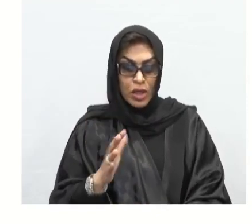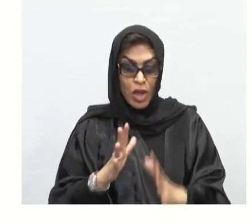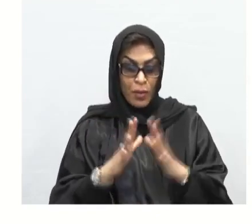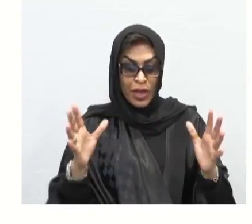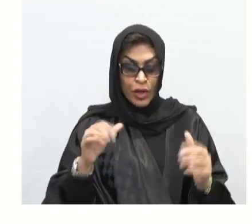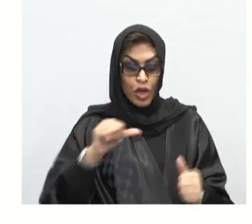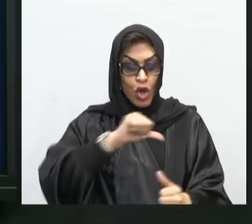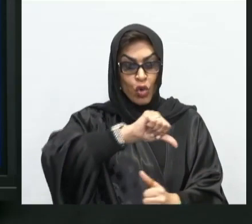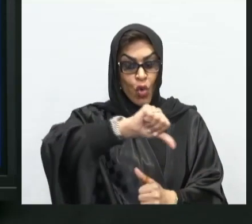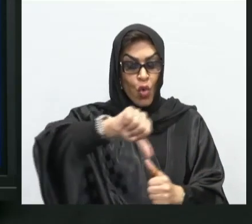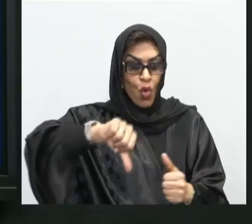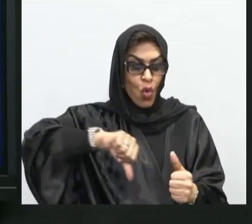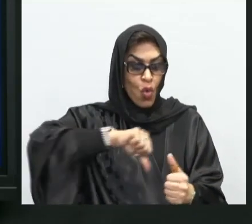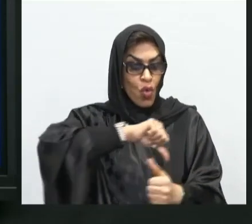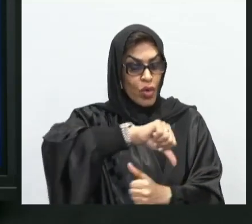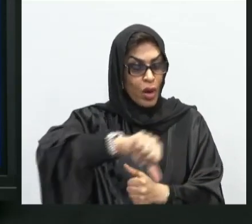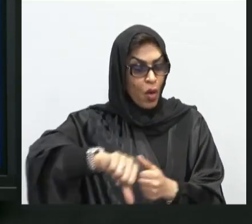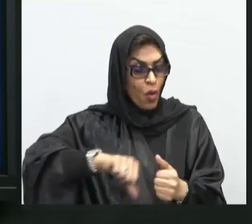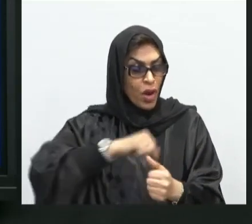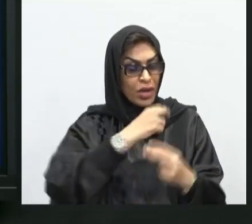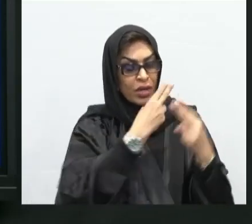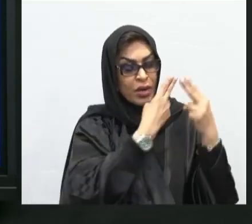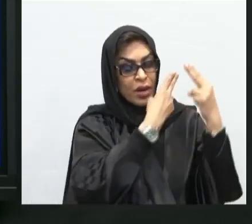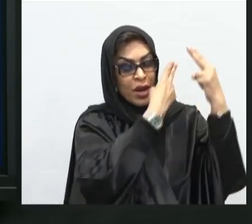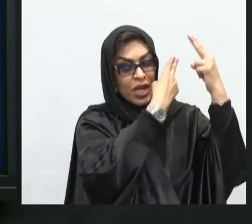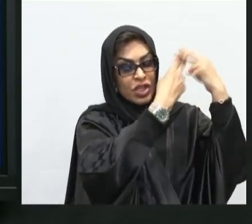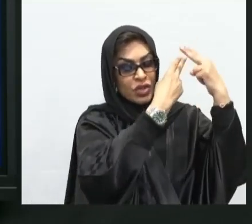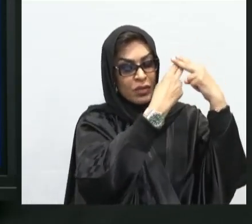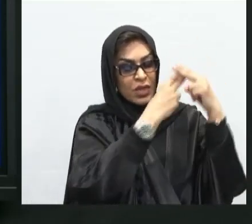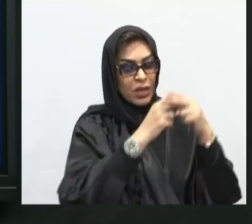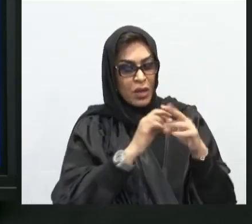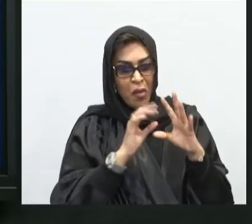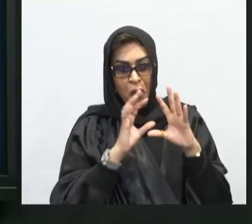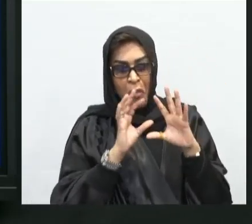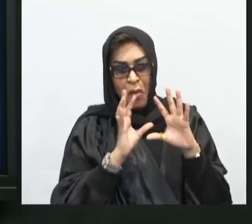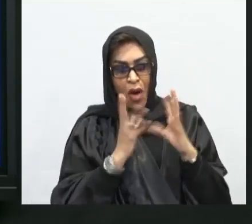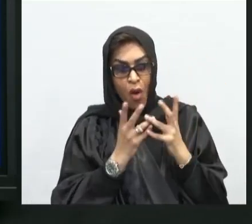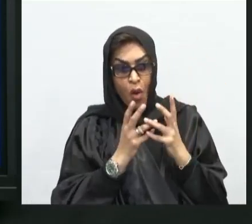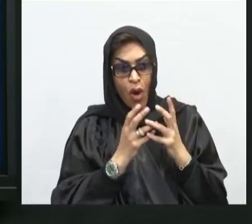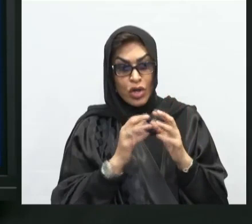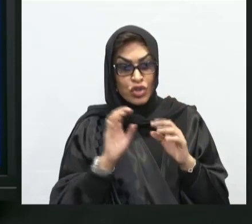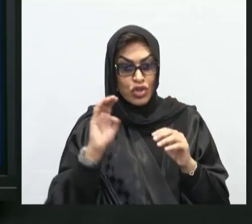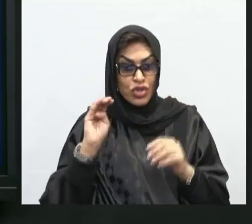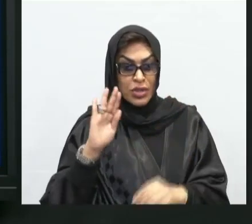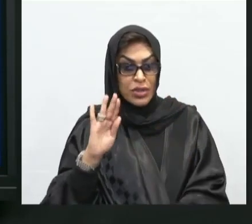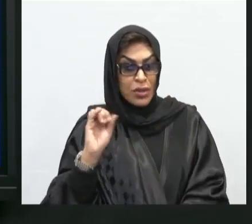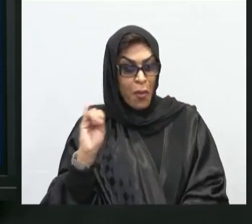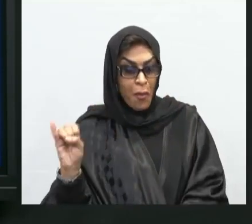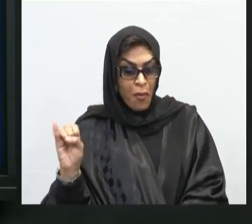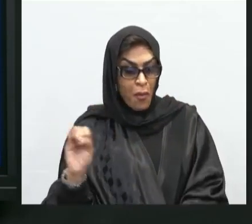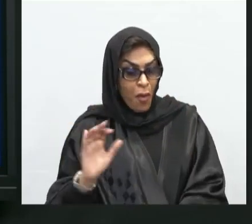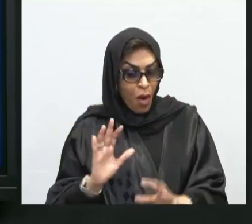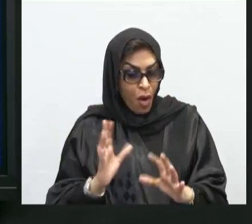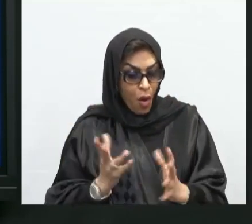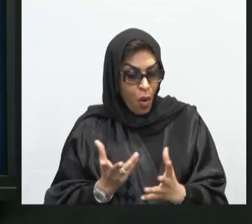كبير يدور حول نجم ما هو الجسم الكروي الكبير والذي يدور حول نجم